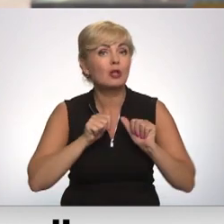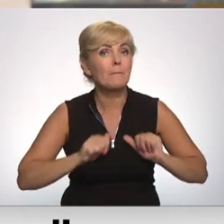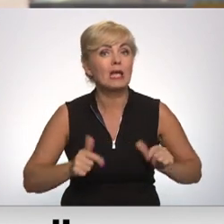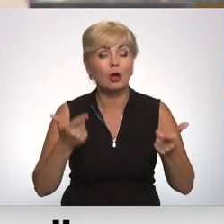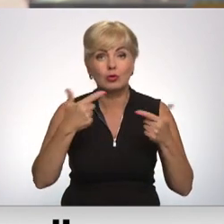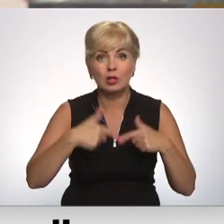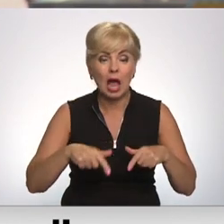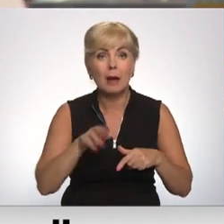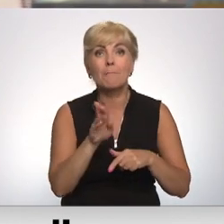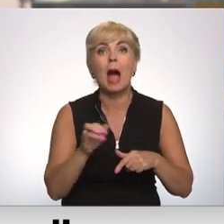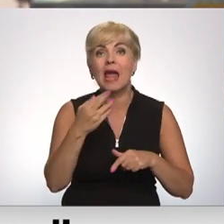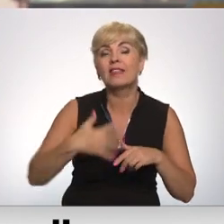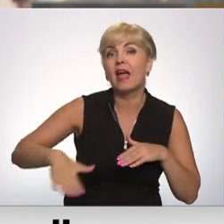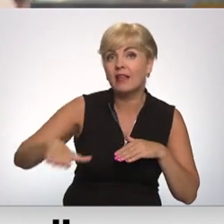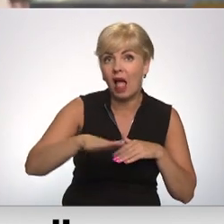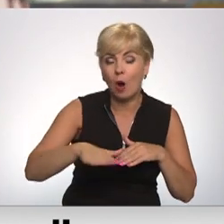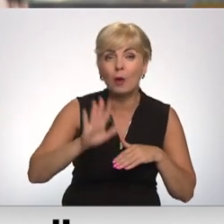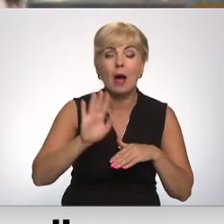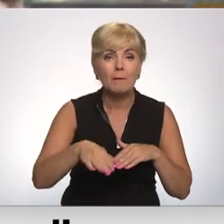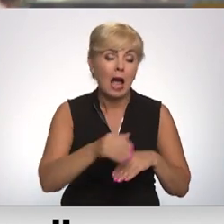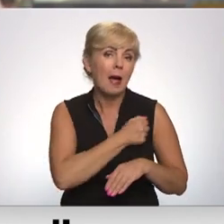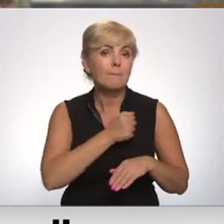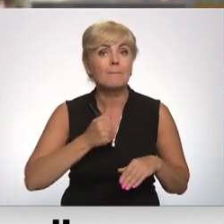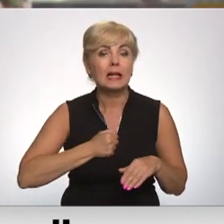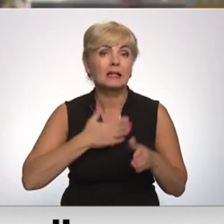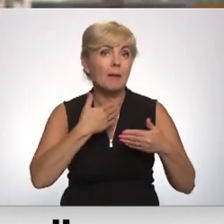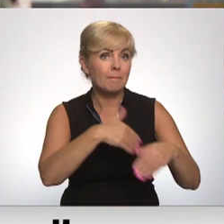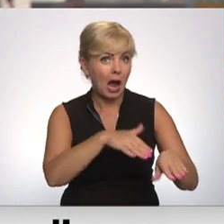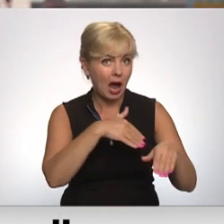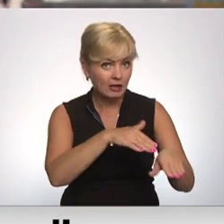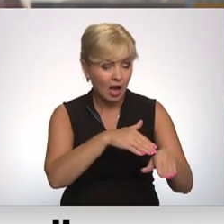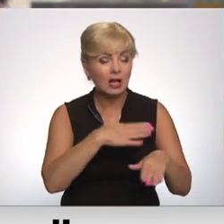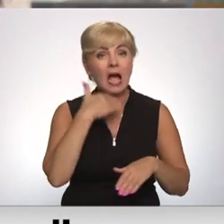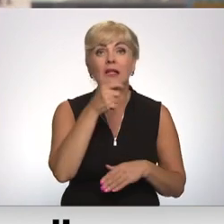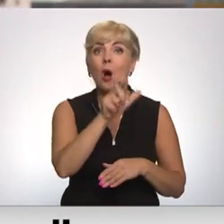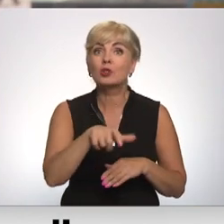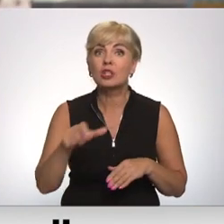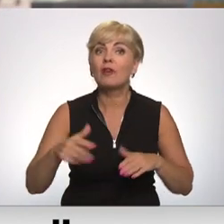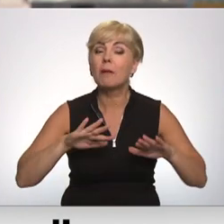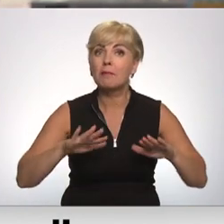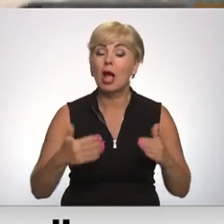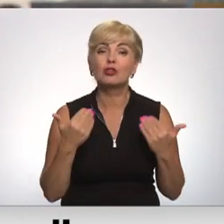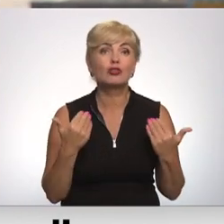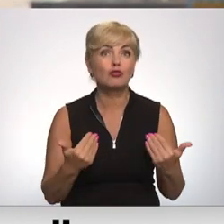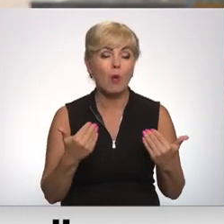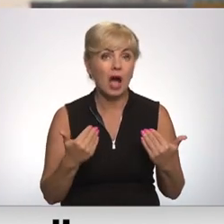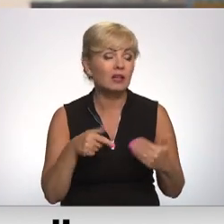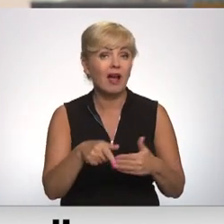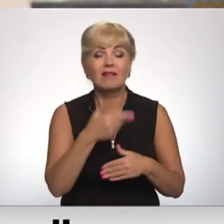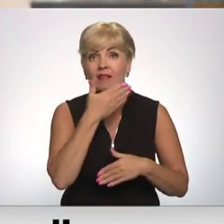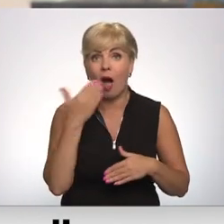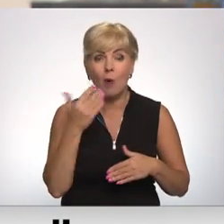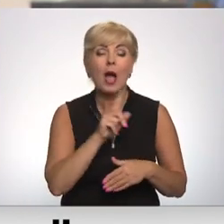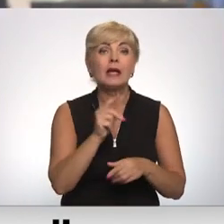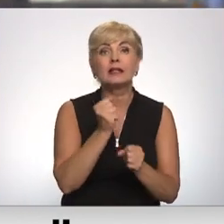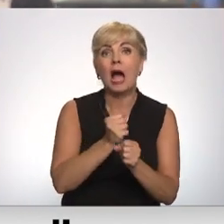šeit, Maidana laukumā, būtu jābūt militārās parādes kulminācijai daudz cilvēkiem. Bet šodien, protams, tā šeit nav. Ir